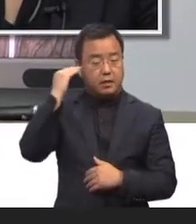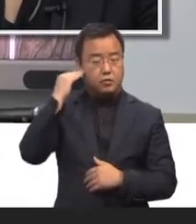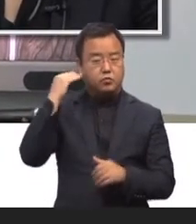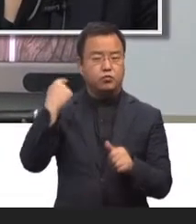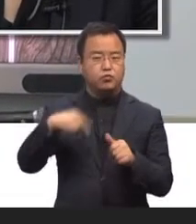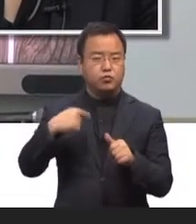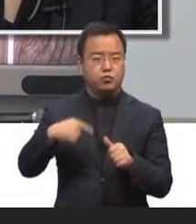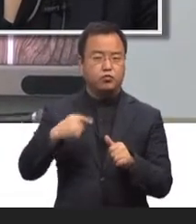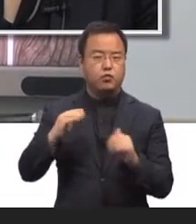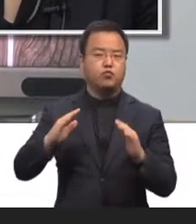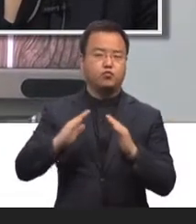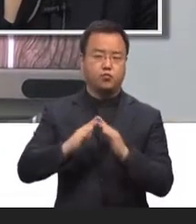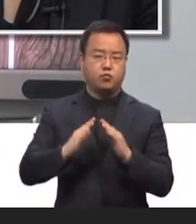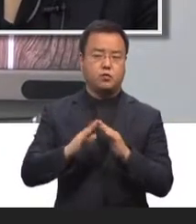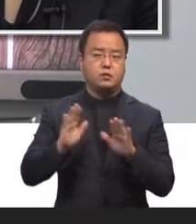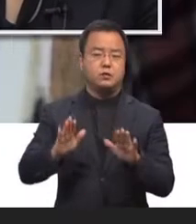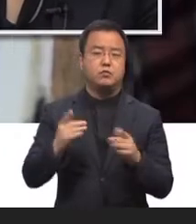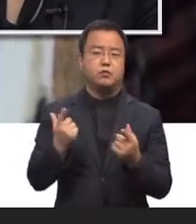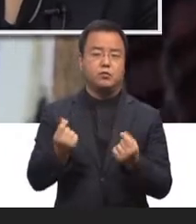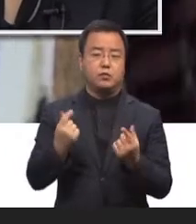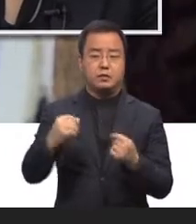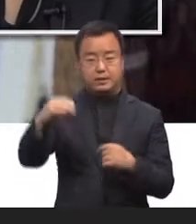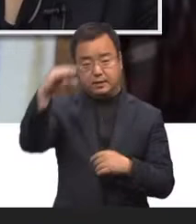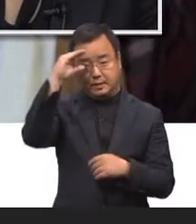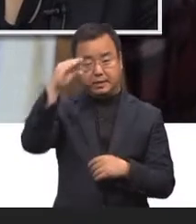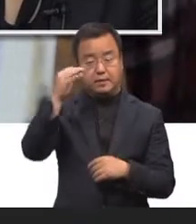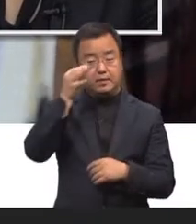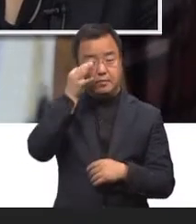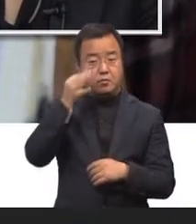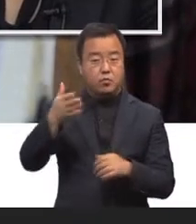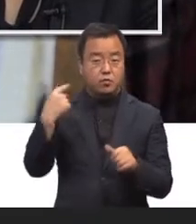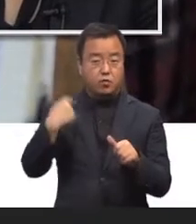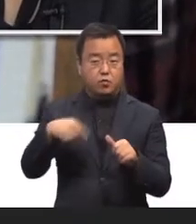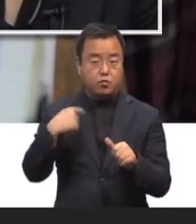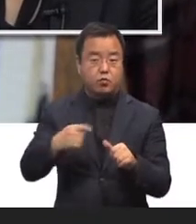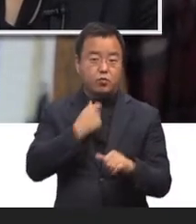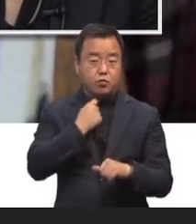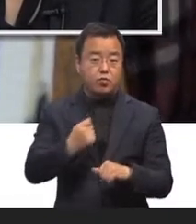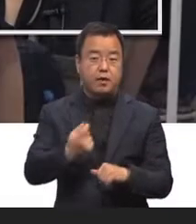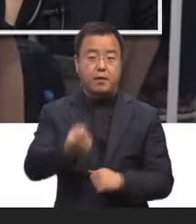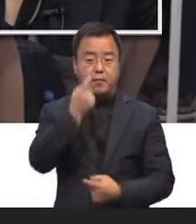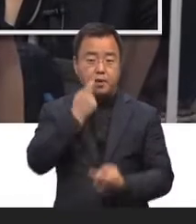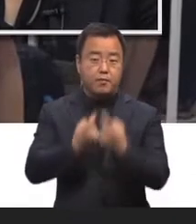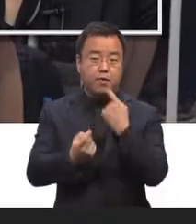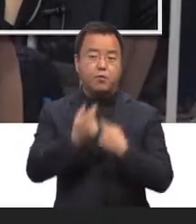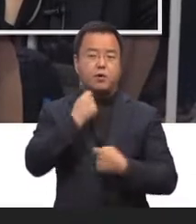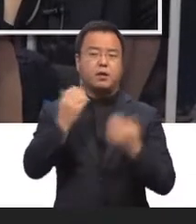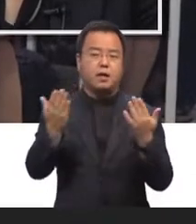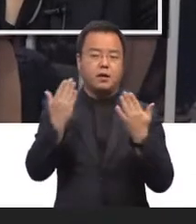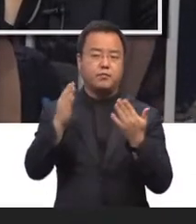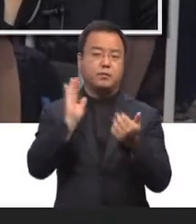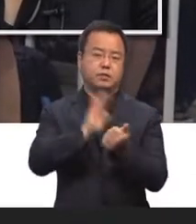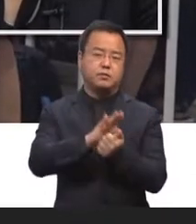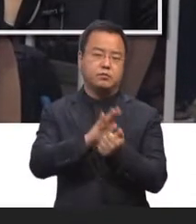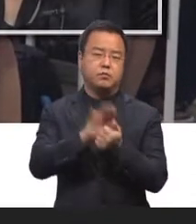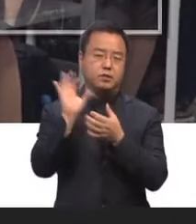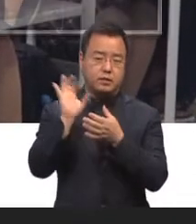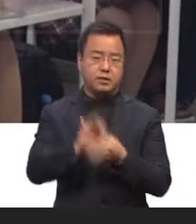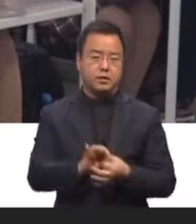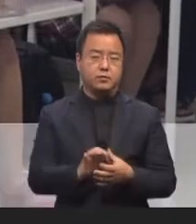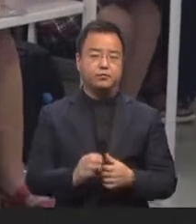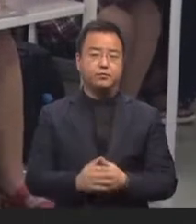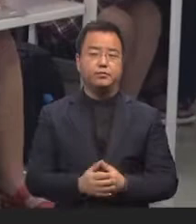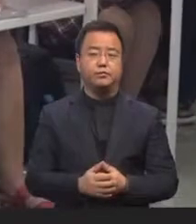교육원은 이렇게 시범을 하고자 하는 그리고 계속 배우고자 하는 그런 학교를 계속 지원할